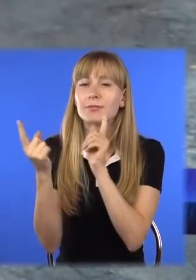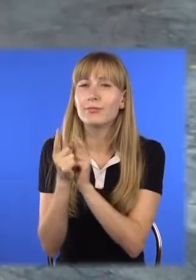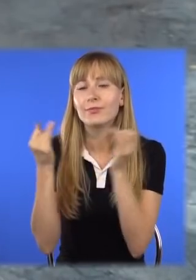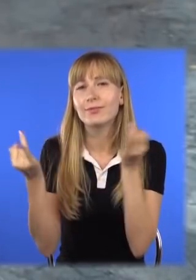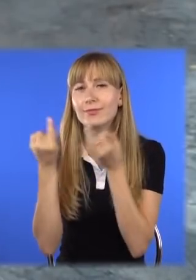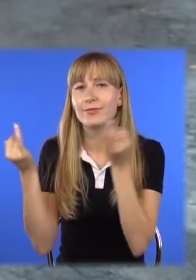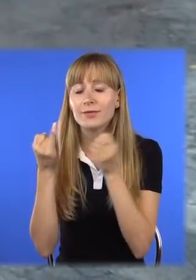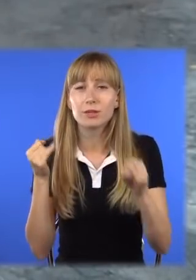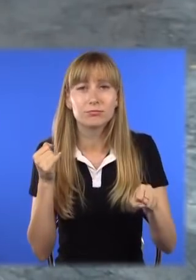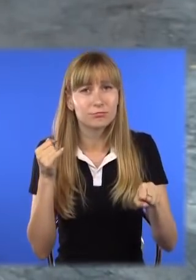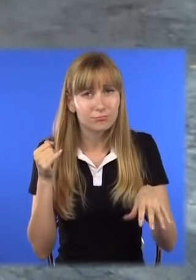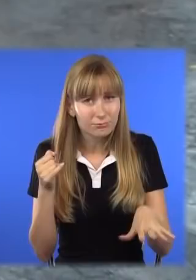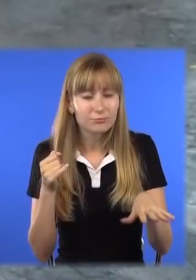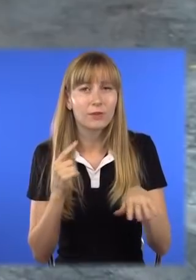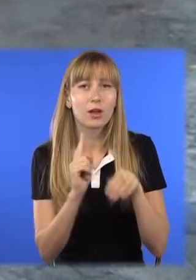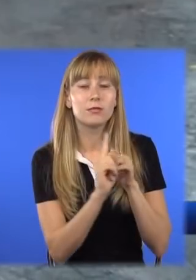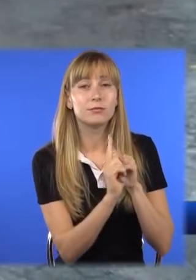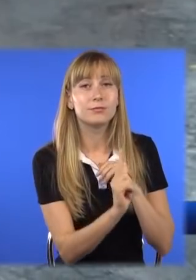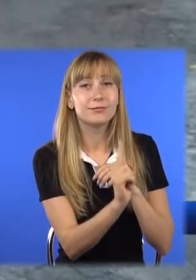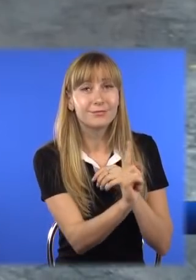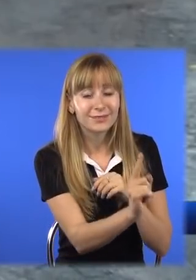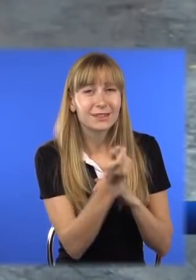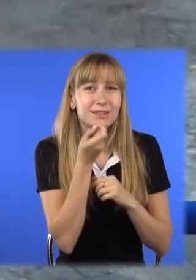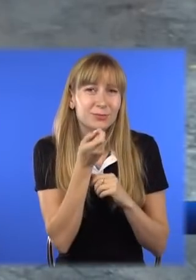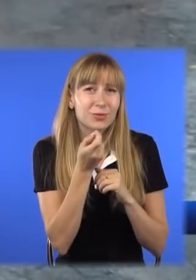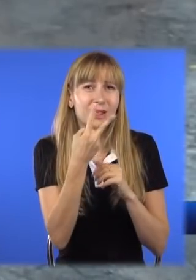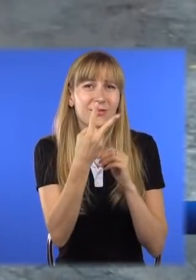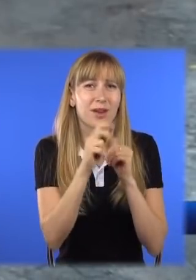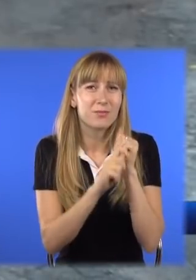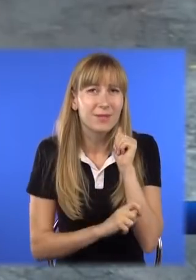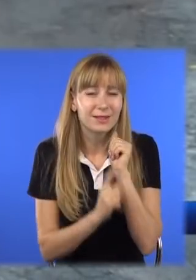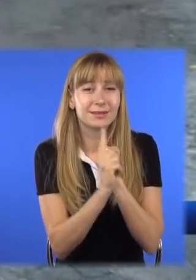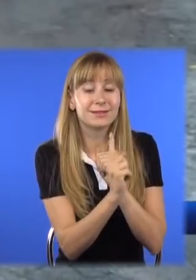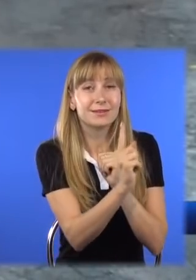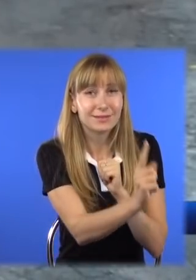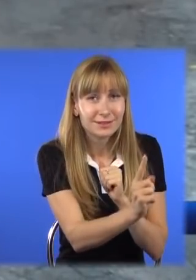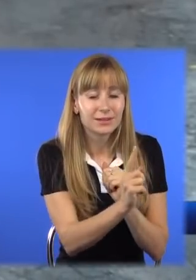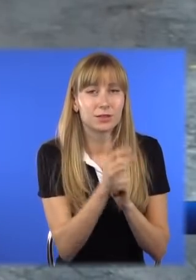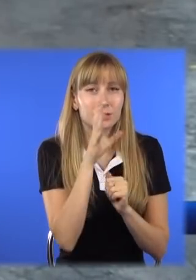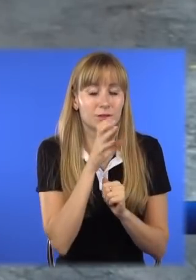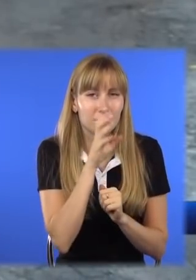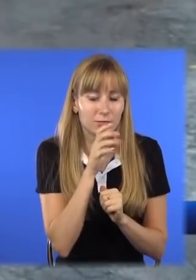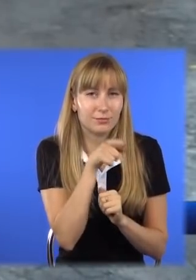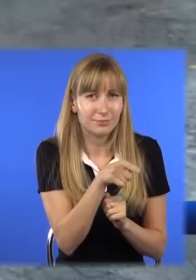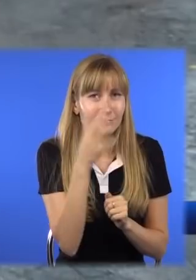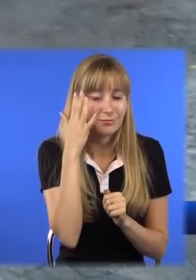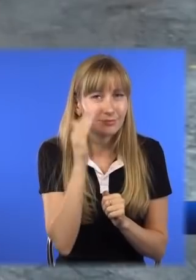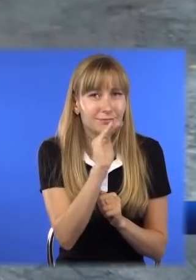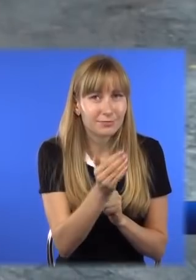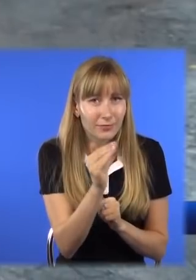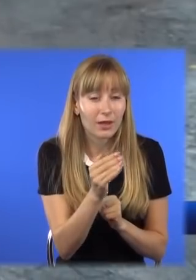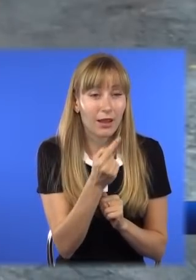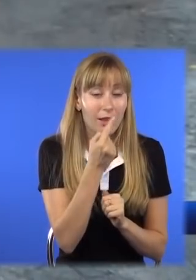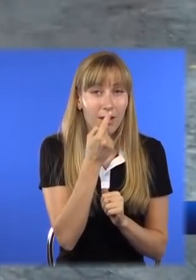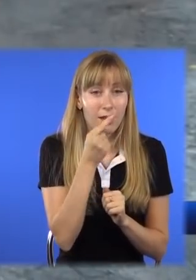його відпустила. В це час він буквально відійшов 2 метри від цієї собаки. Перед цим цю собаку гладив хлопчик.